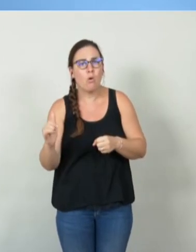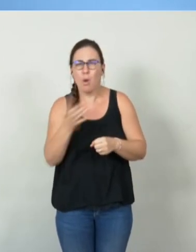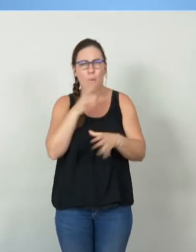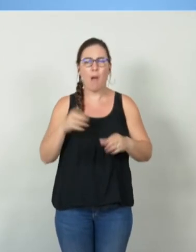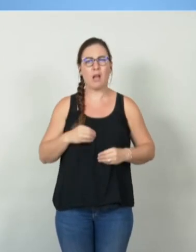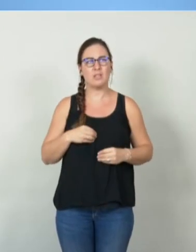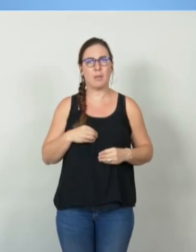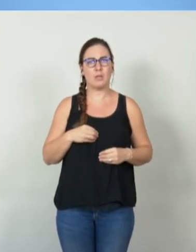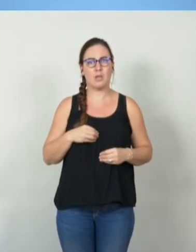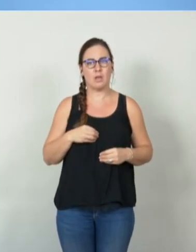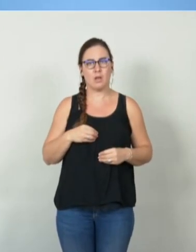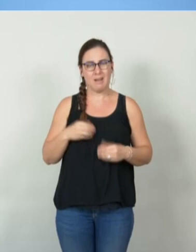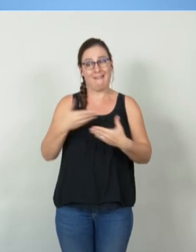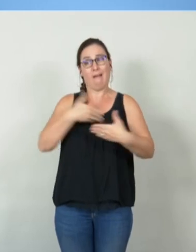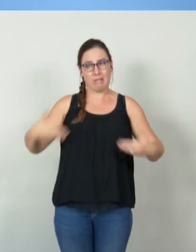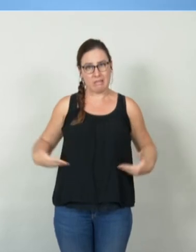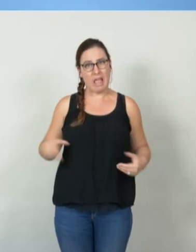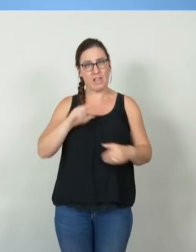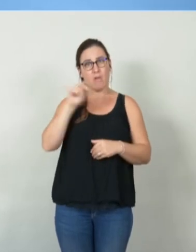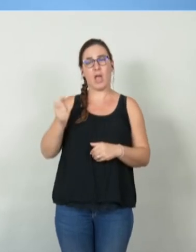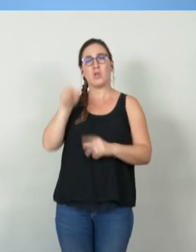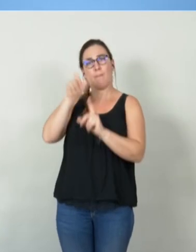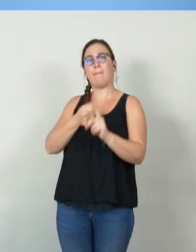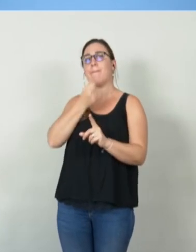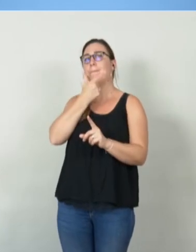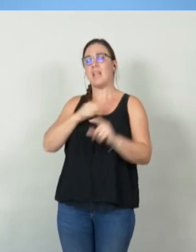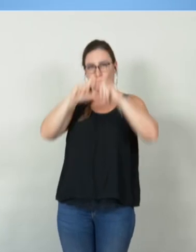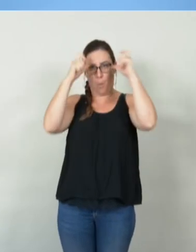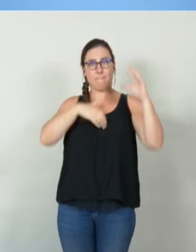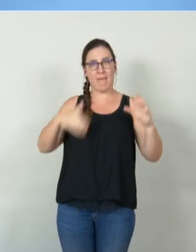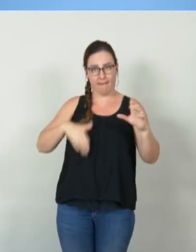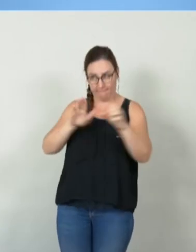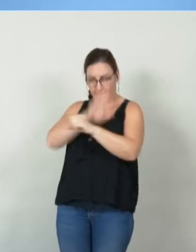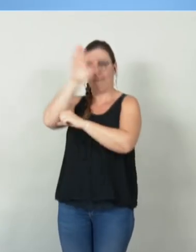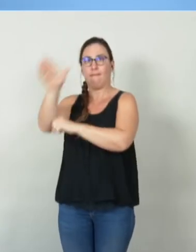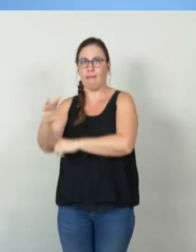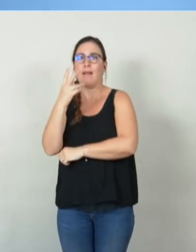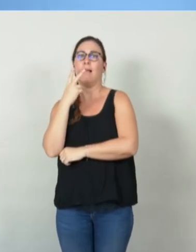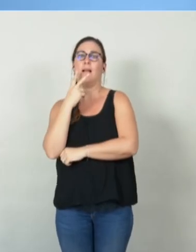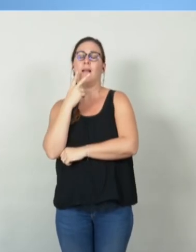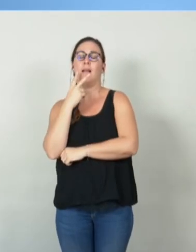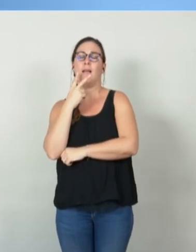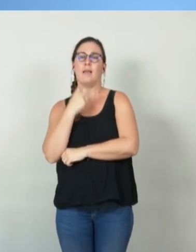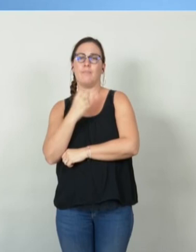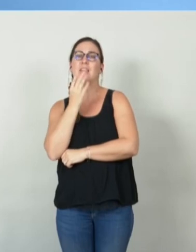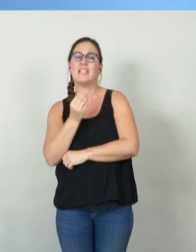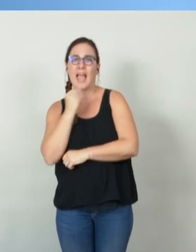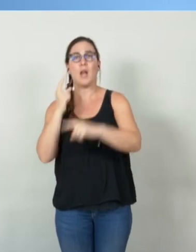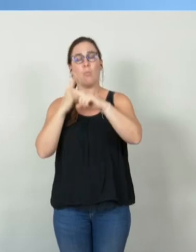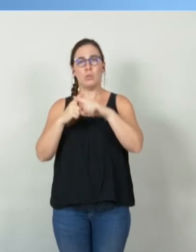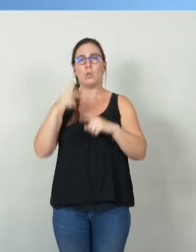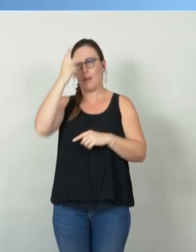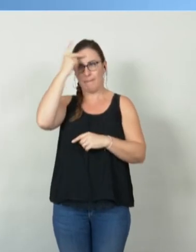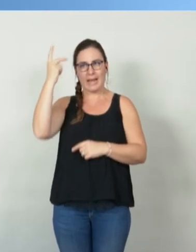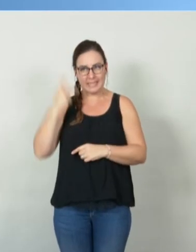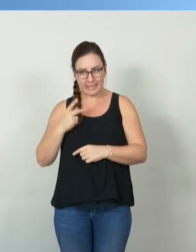propos le dernier voyage de Michel desto en tant que maire était justement en Israël et en Palestine en décembre 2013